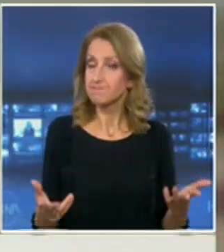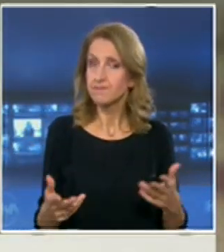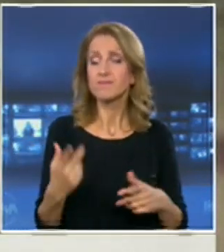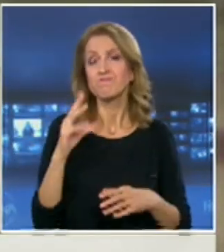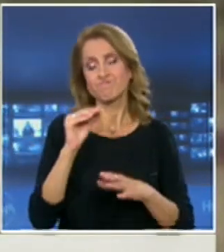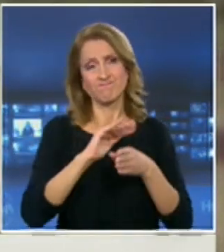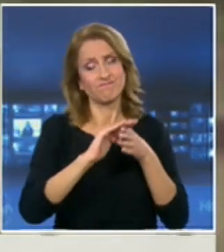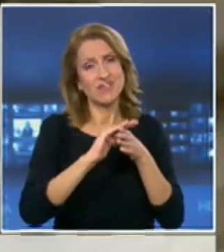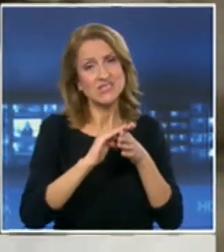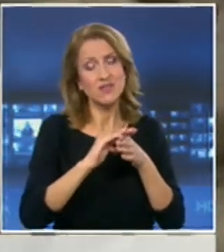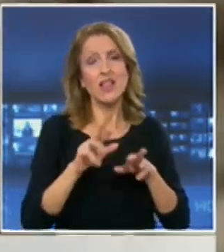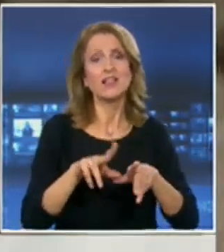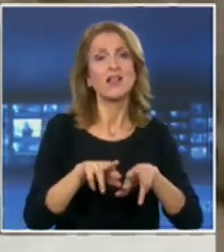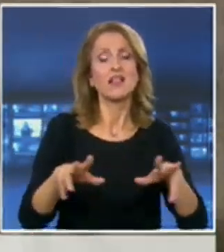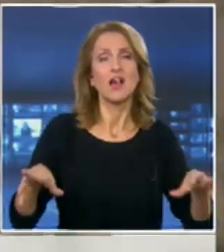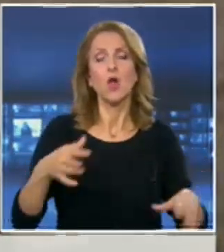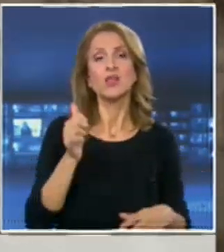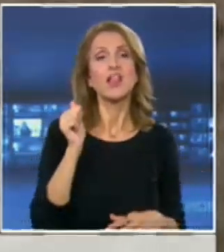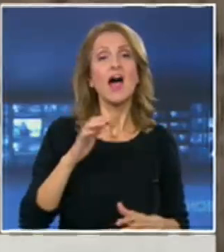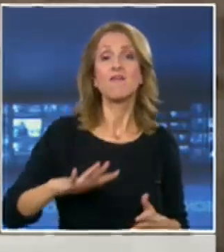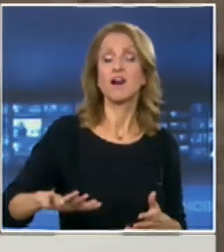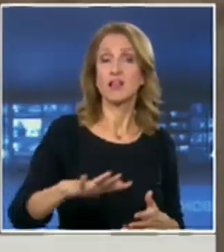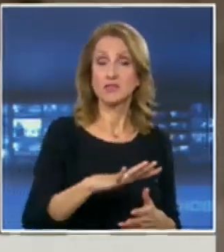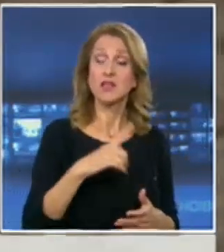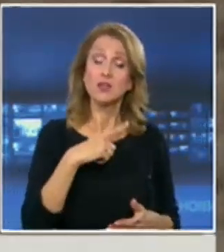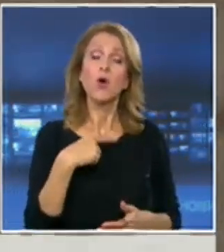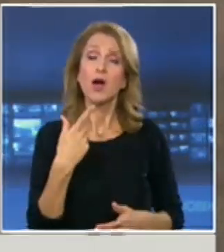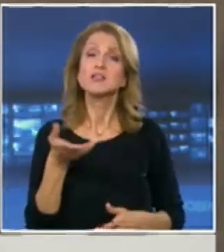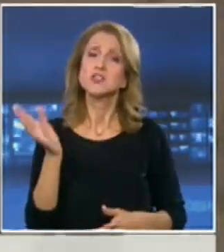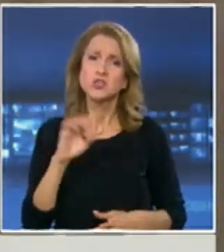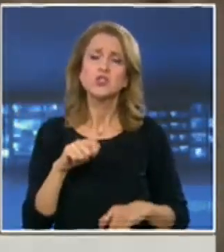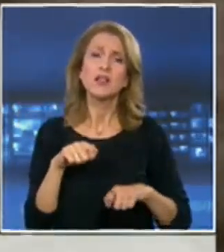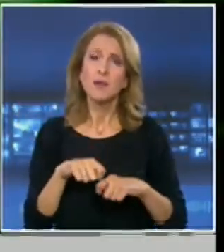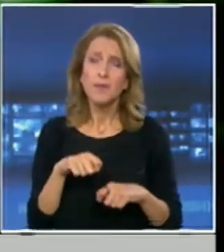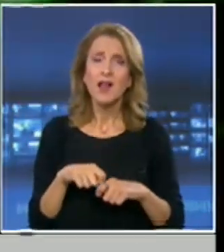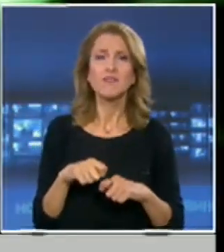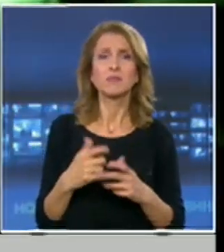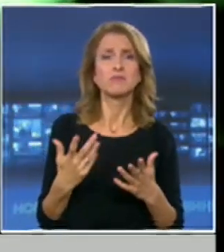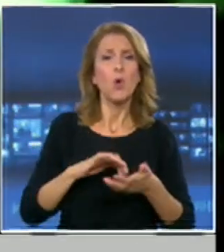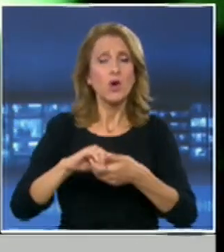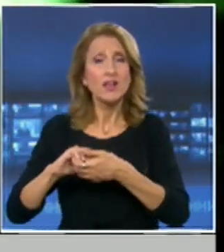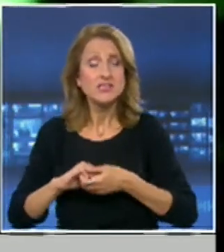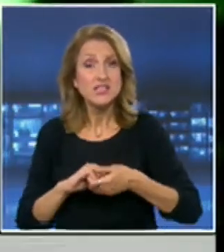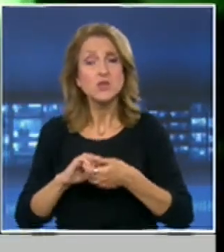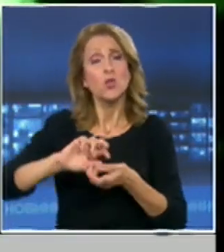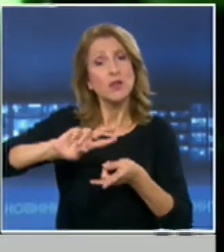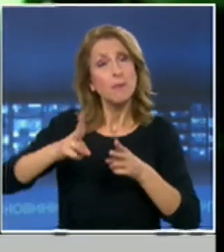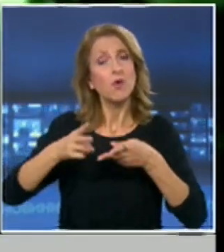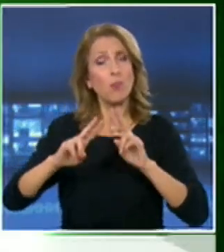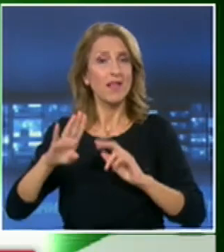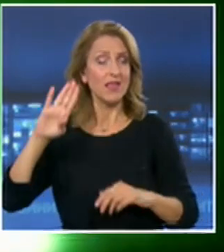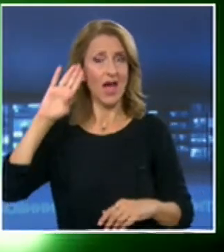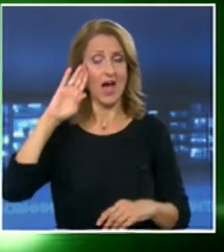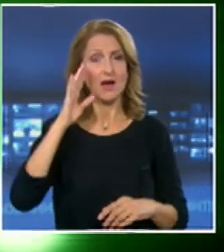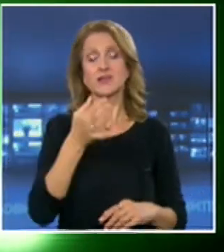поднесе извинения на народа на Афганистан. Той подчерта, че ще бъдат направени значителни оперативни и организационни промени в армията